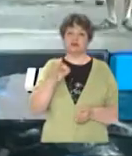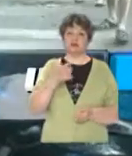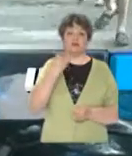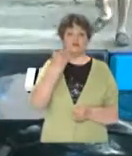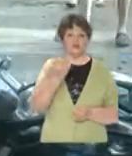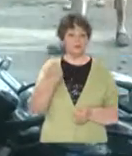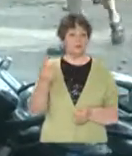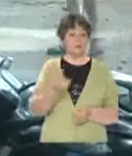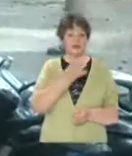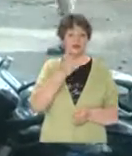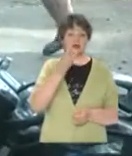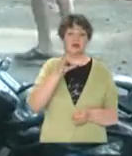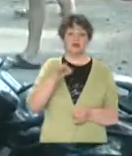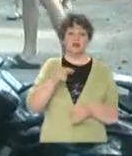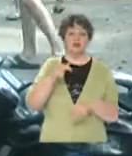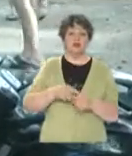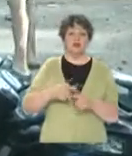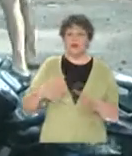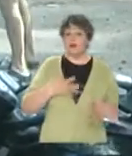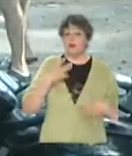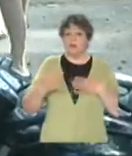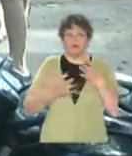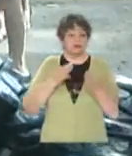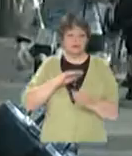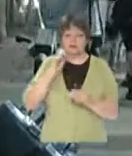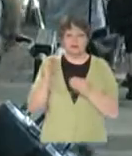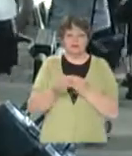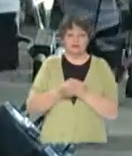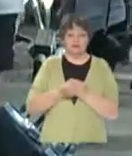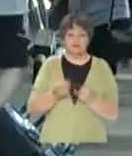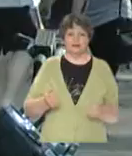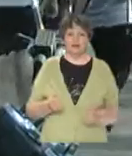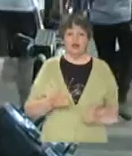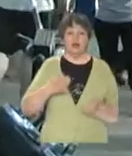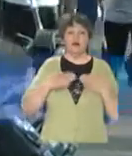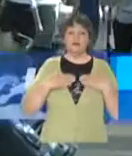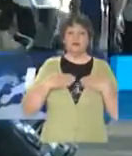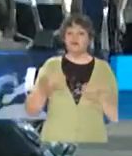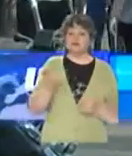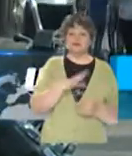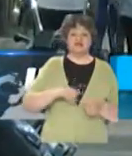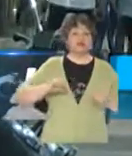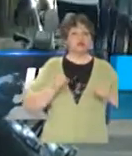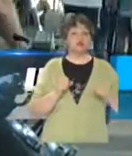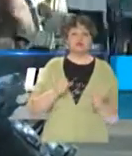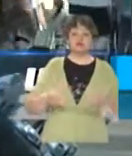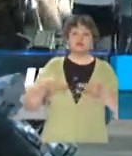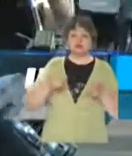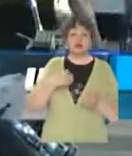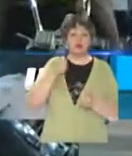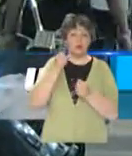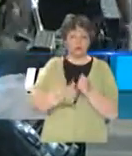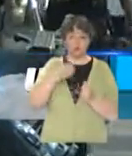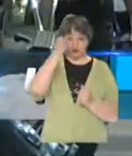на мотофестивалі уперше і емоцій не приховує. Ви знаєте, наші всі друзі їздили перед цим. Я